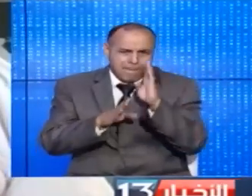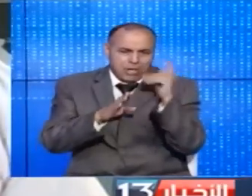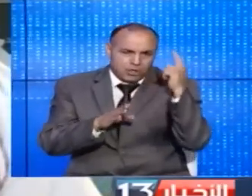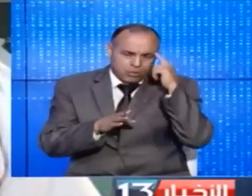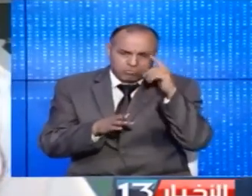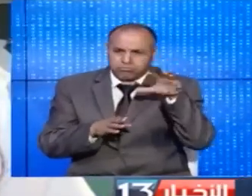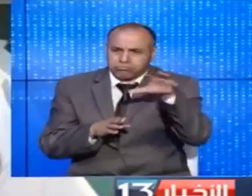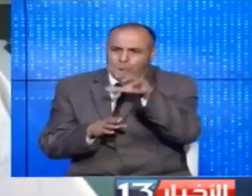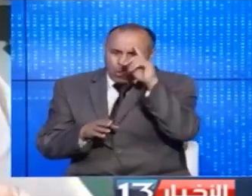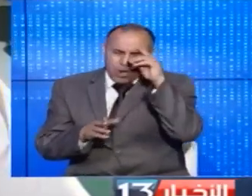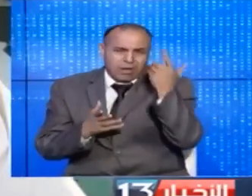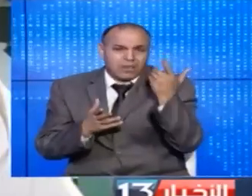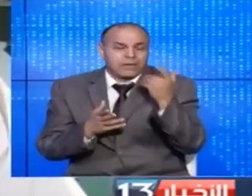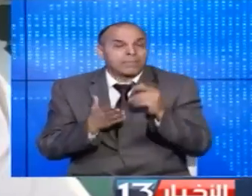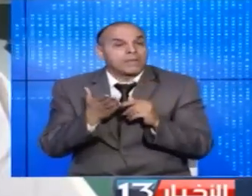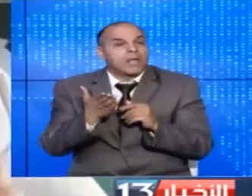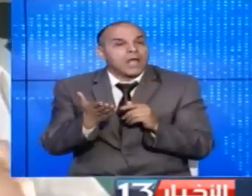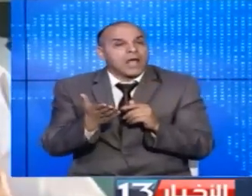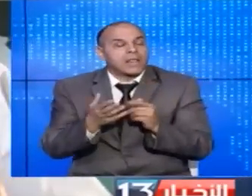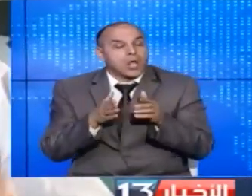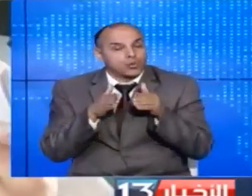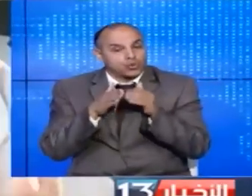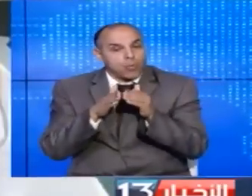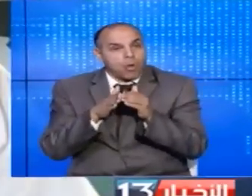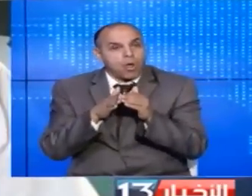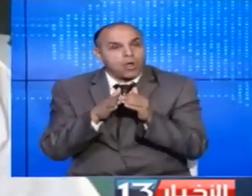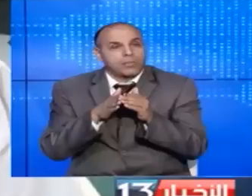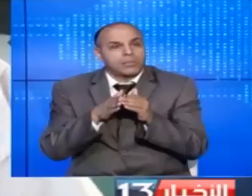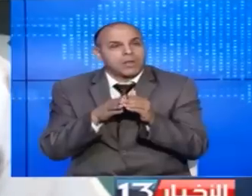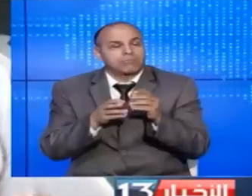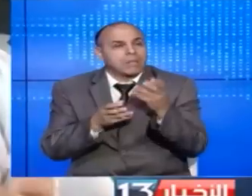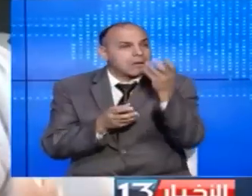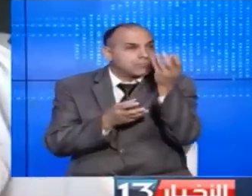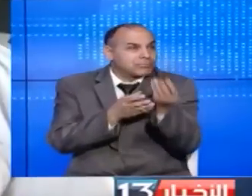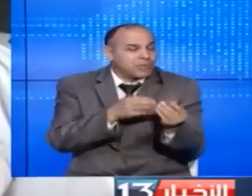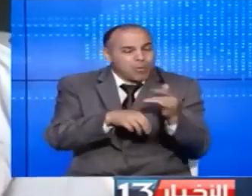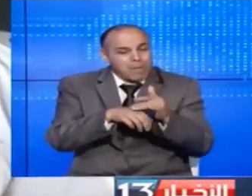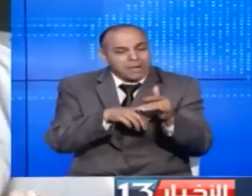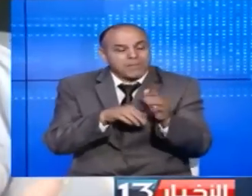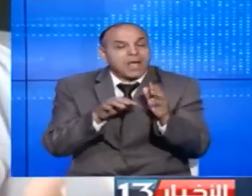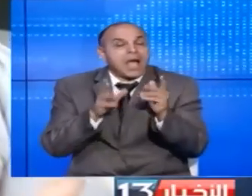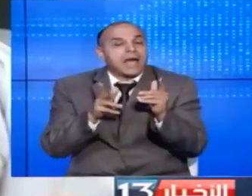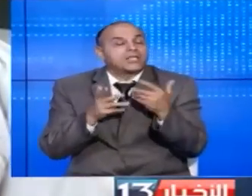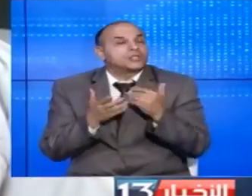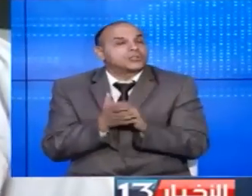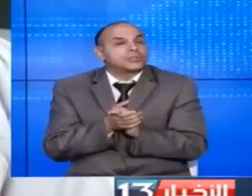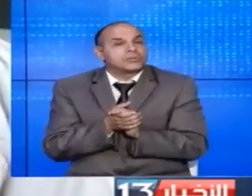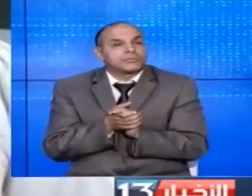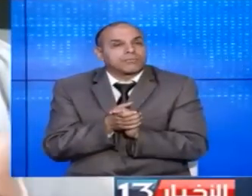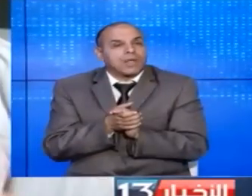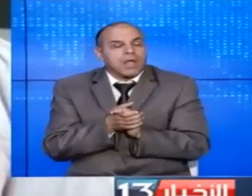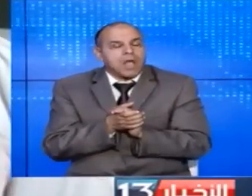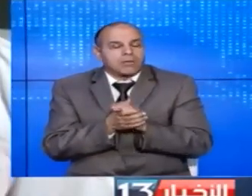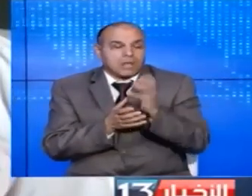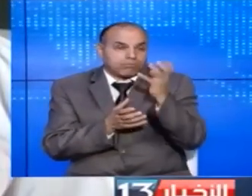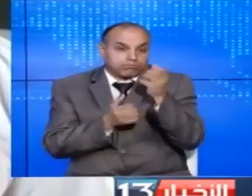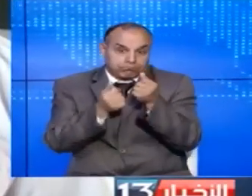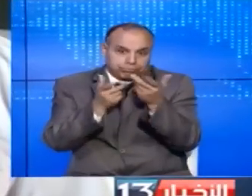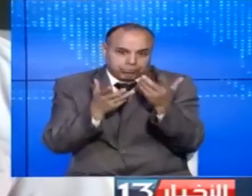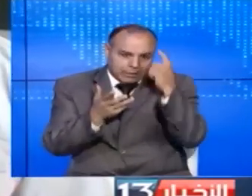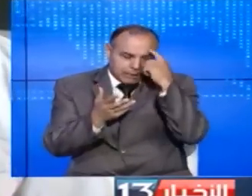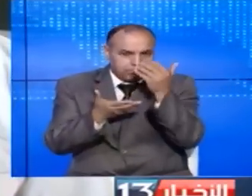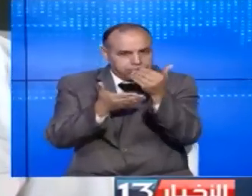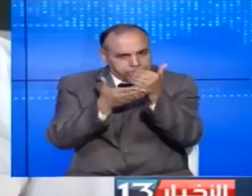الجبالي والتونسي اللي معناها يطلب موعد متاخر في الجني، وهكاك نجموا معناها الصابه تكون سليمه